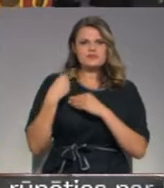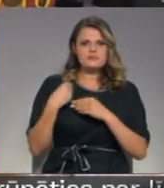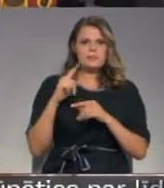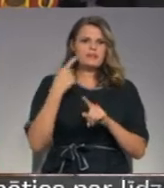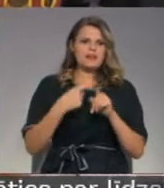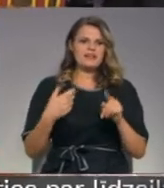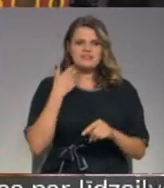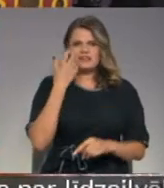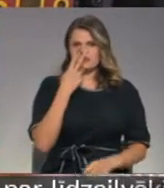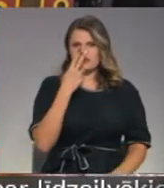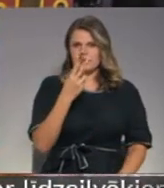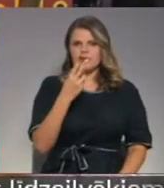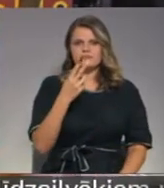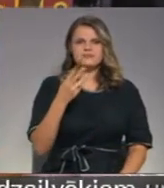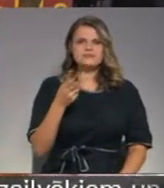reize, kad es viņu redzu.